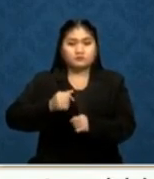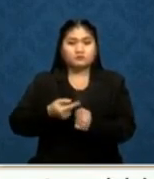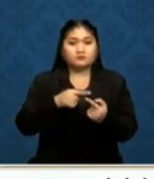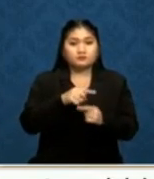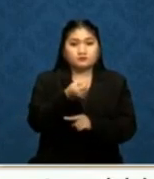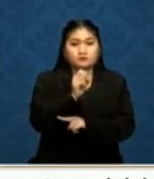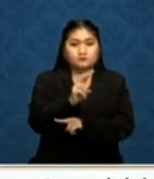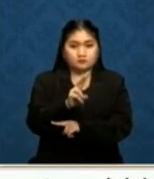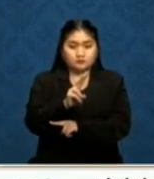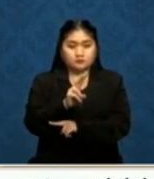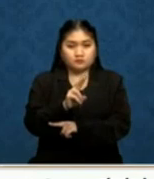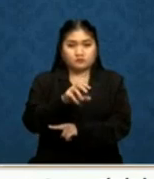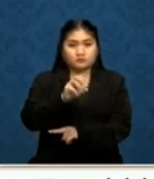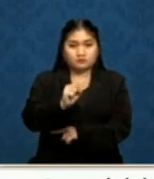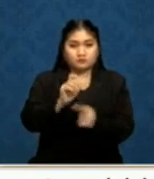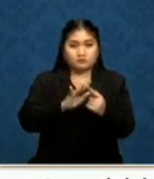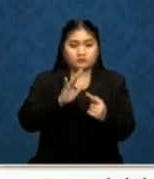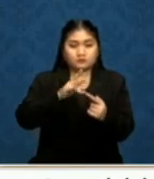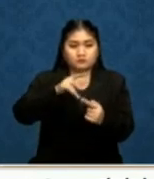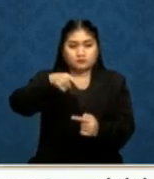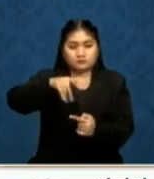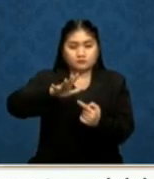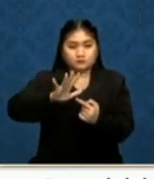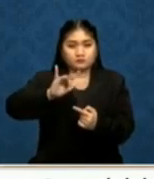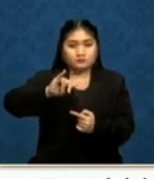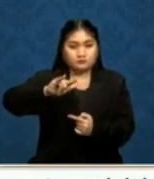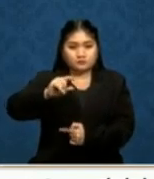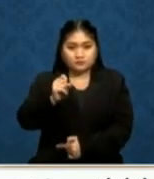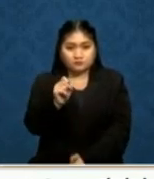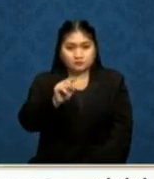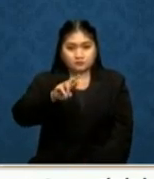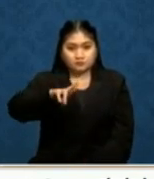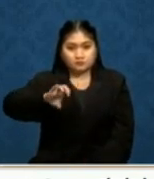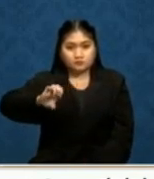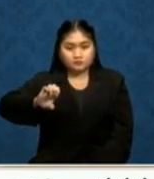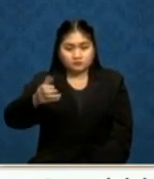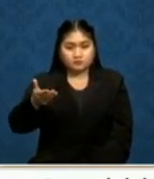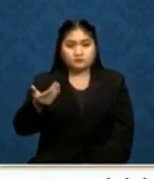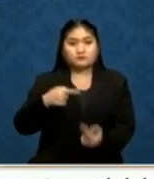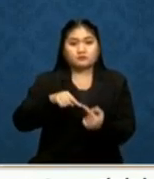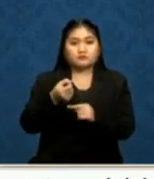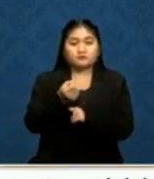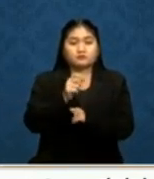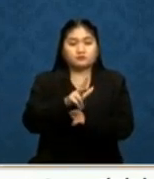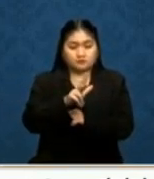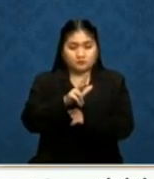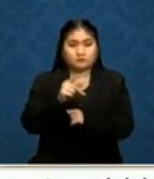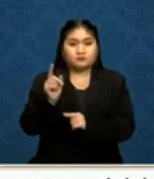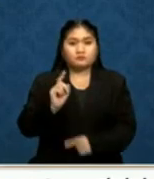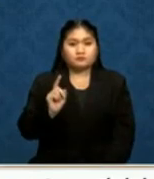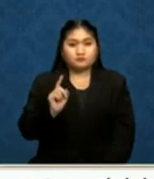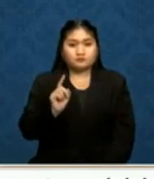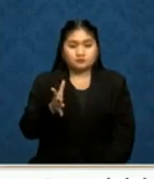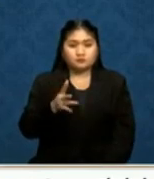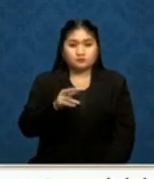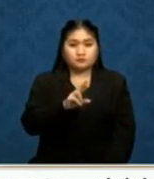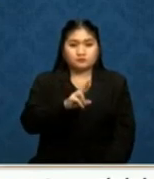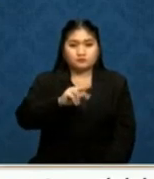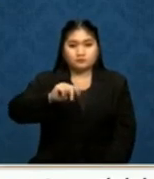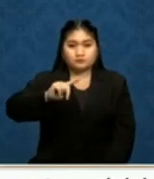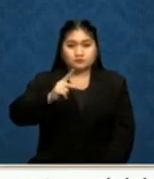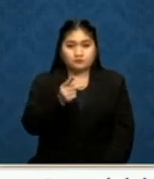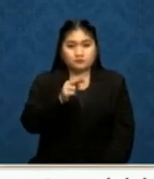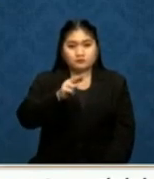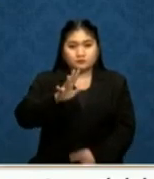12นางสาวสุเพ็ญศรีพึ่งโคกสูง13ผู้ช่วยศาสตราจารย์รณกรบุ